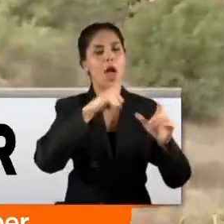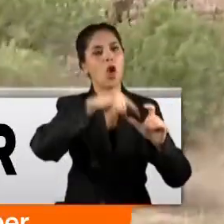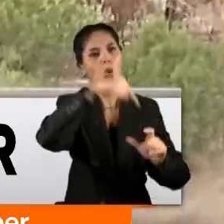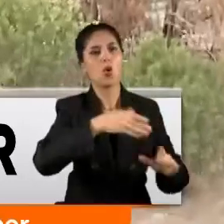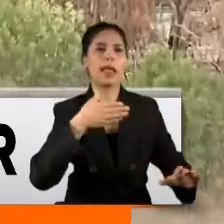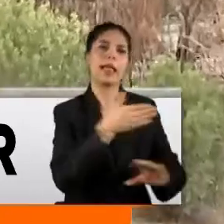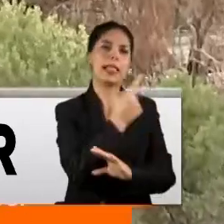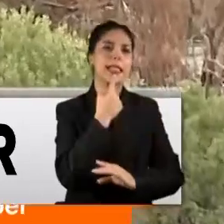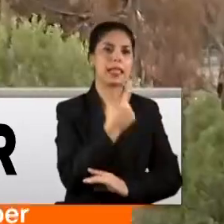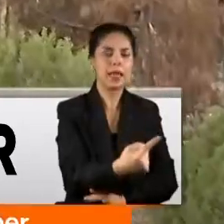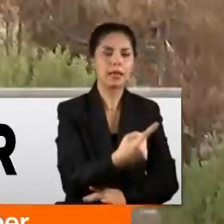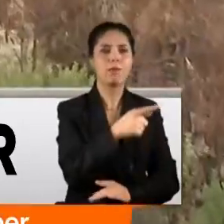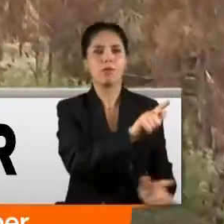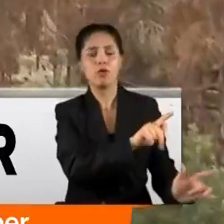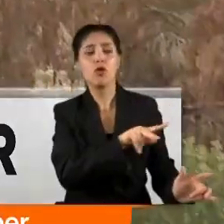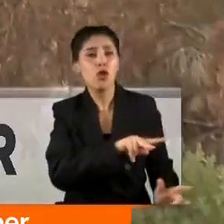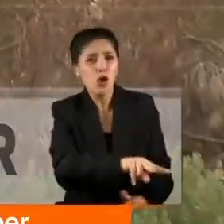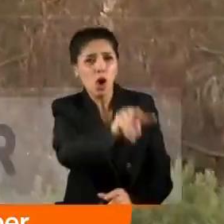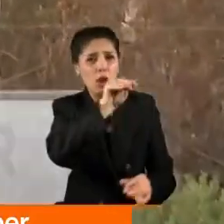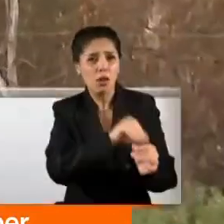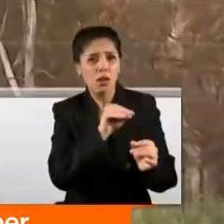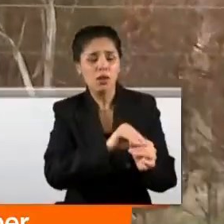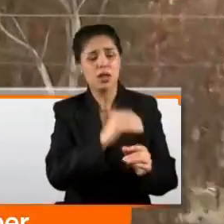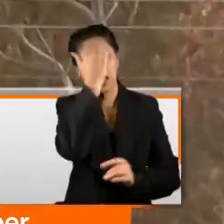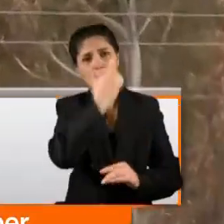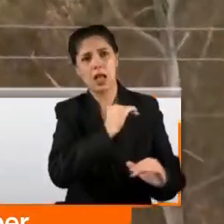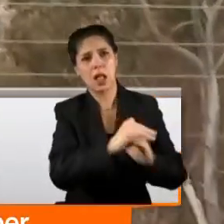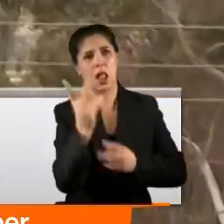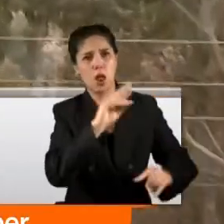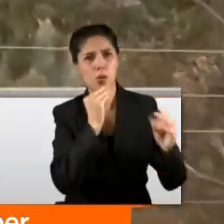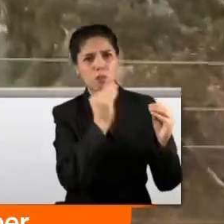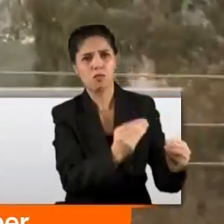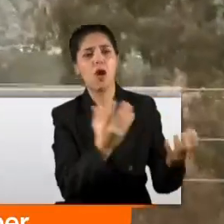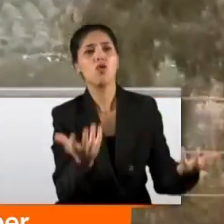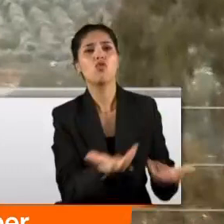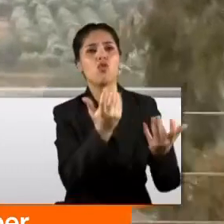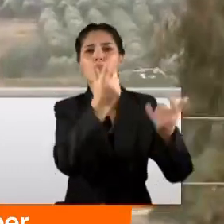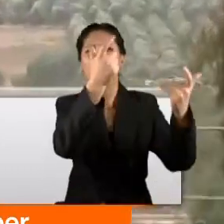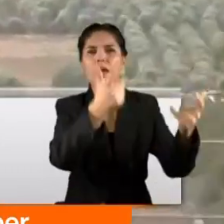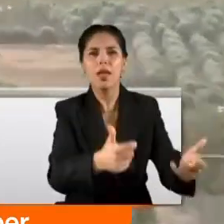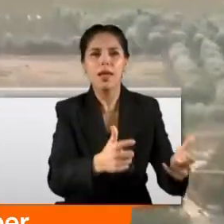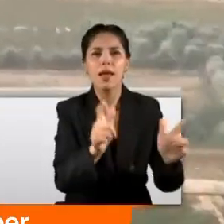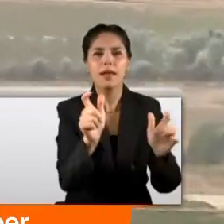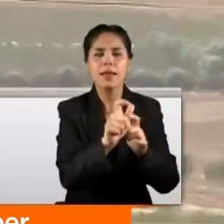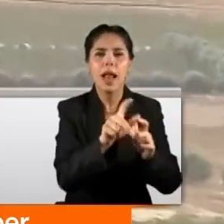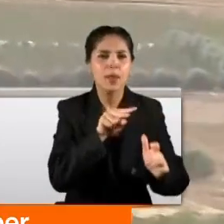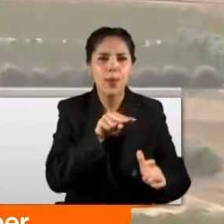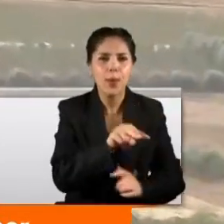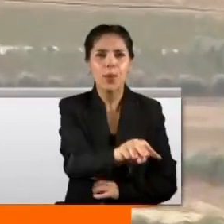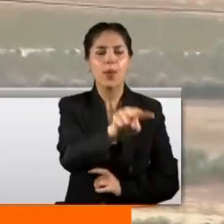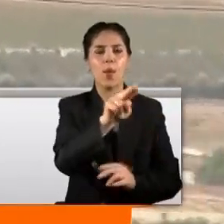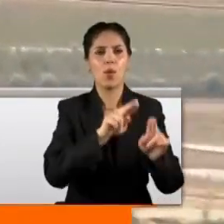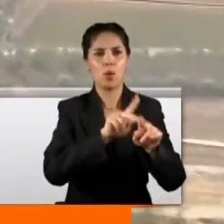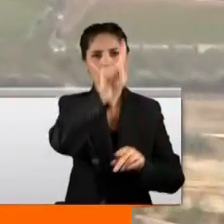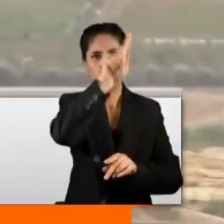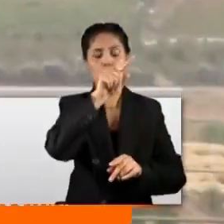Gazze'lileri katletmişti. Ateşkes çerçevesinde işte şu dumanların yükseldiği Selahattin yolu yani kuzeyden